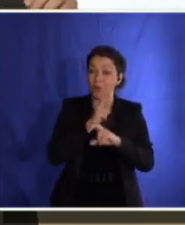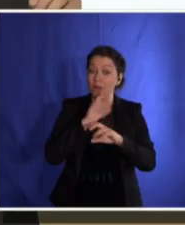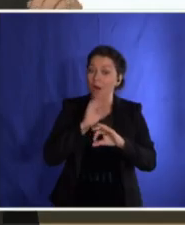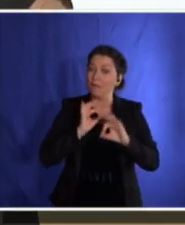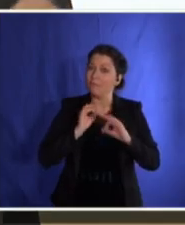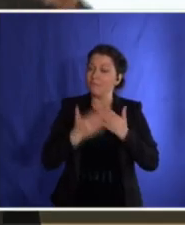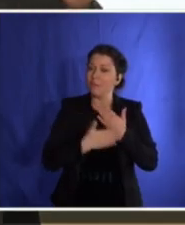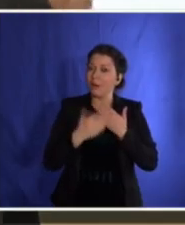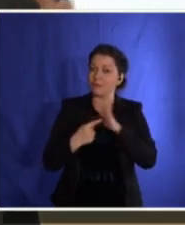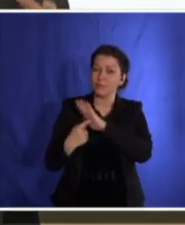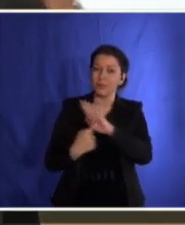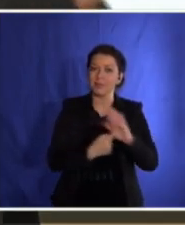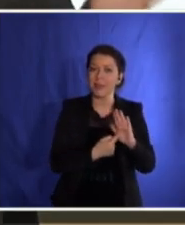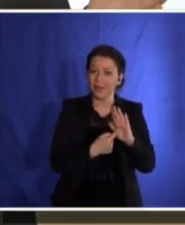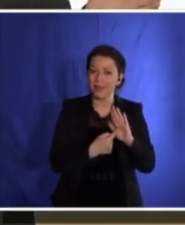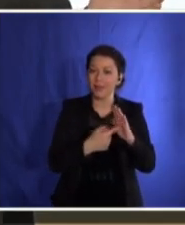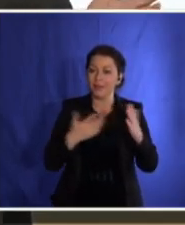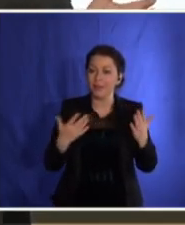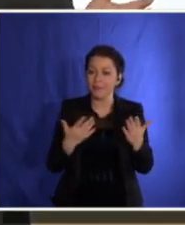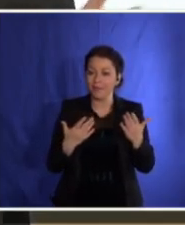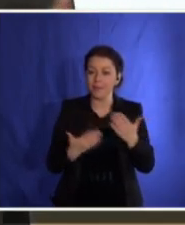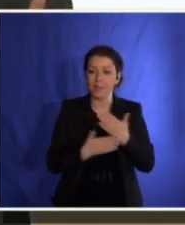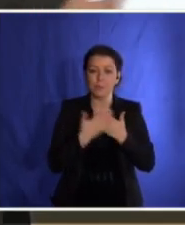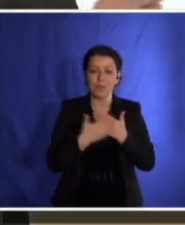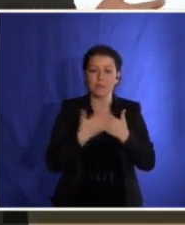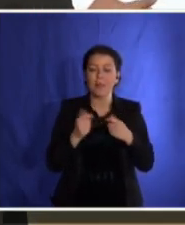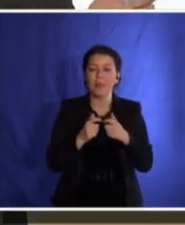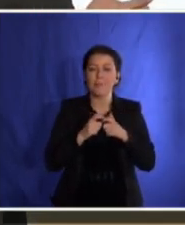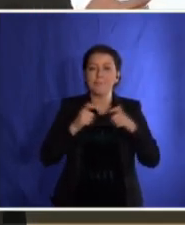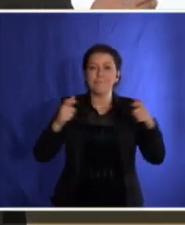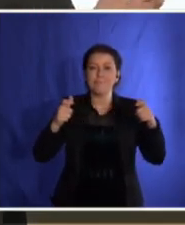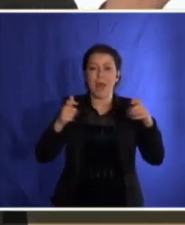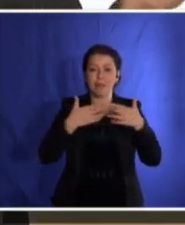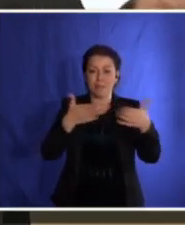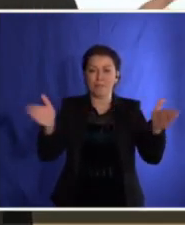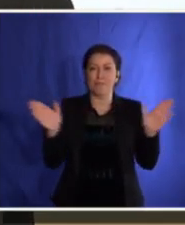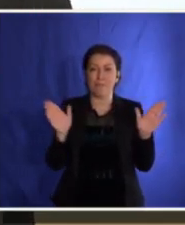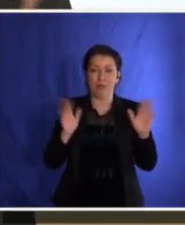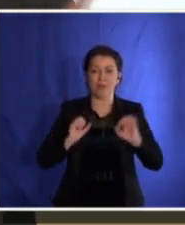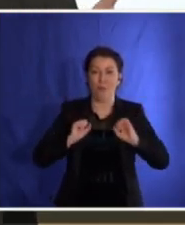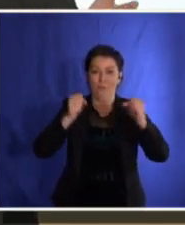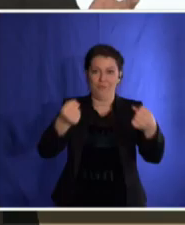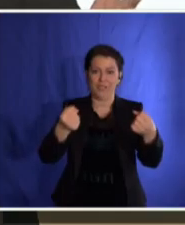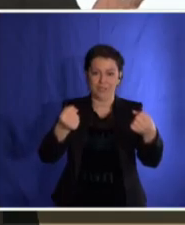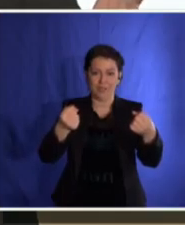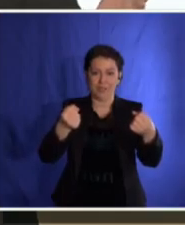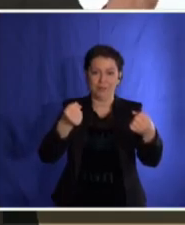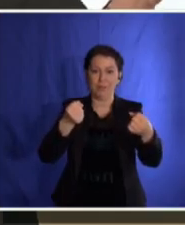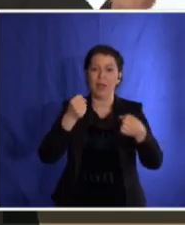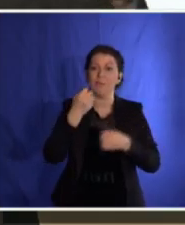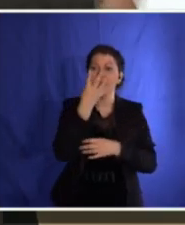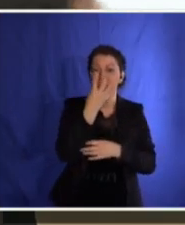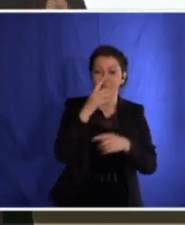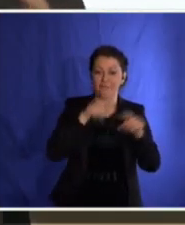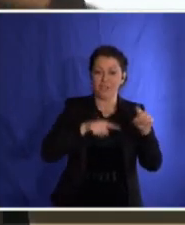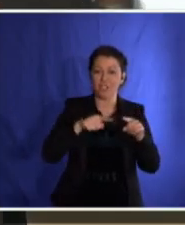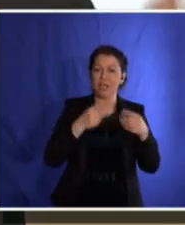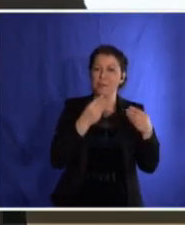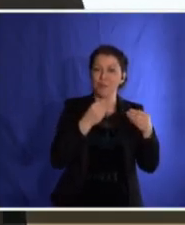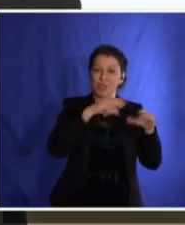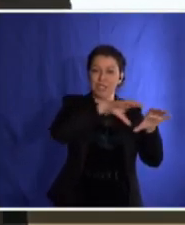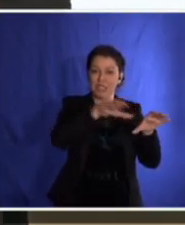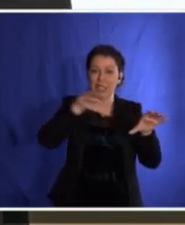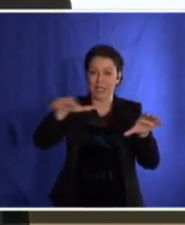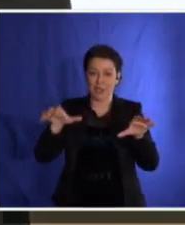und zwar in Richtung der Breitbandoffensive in Niederösterreich mit 4 Musterregionen. Das soll, und